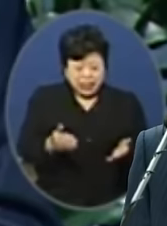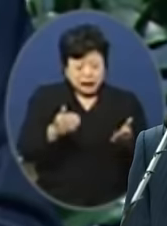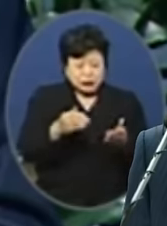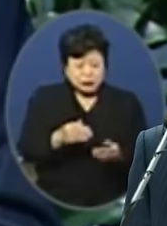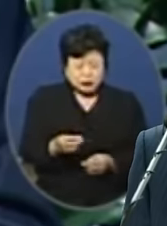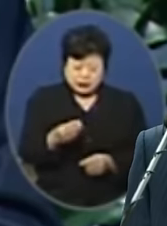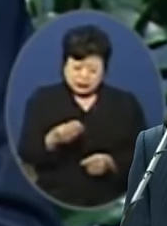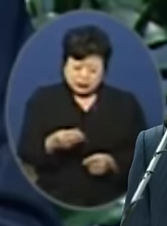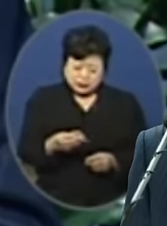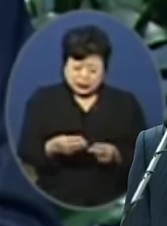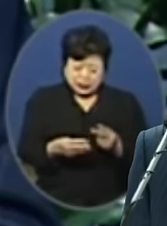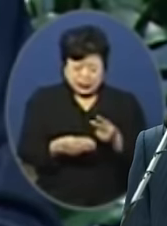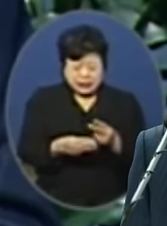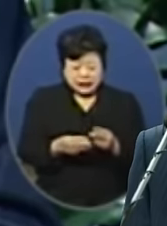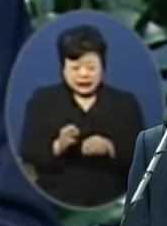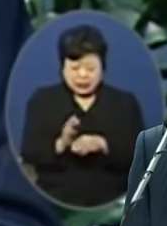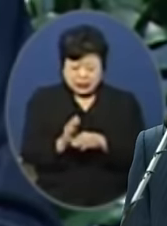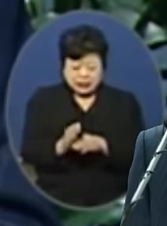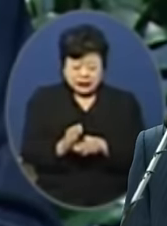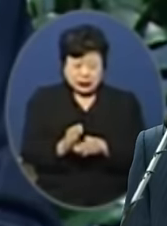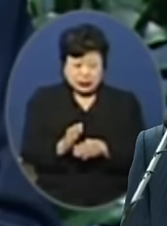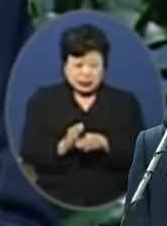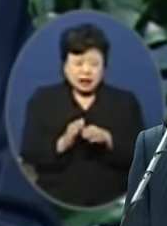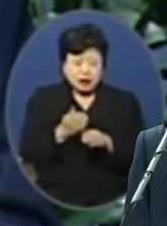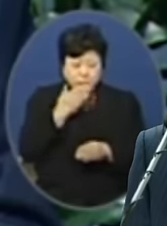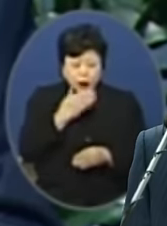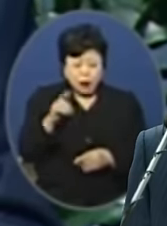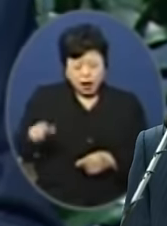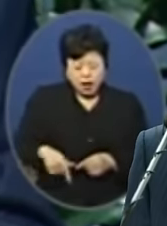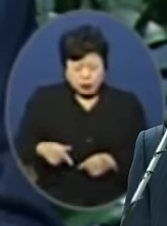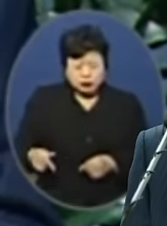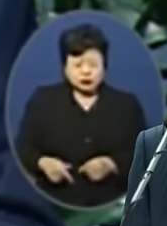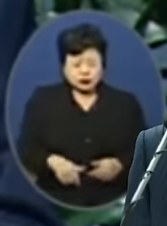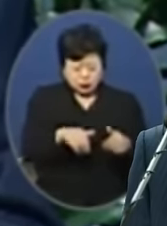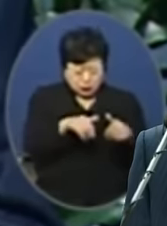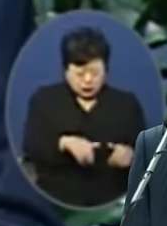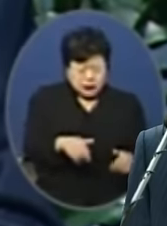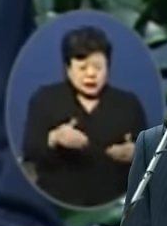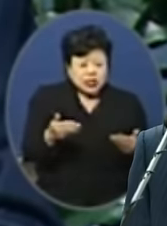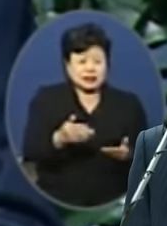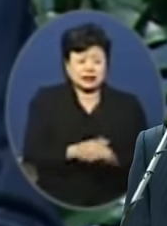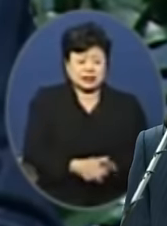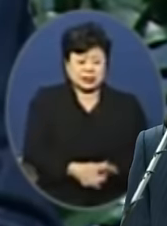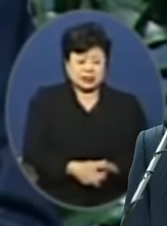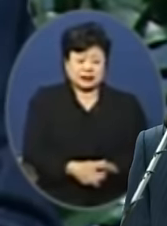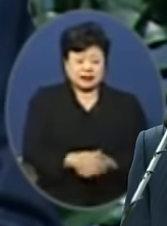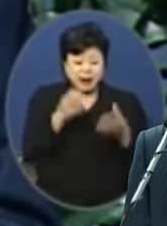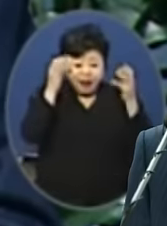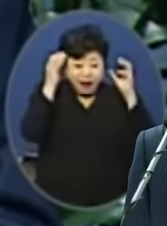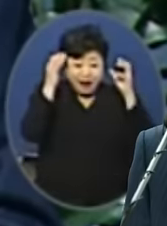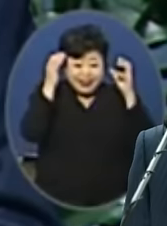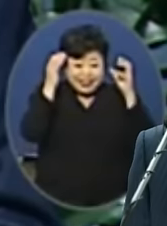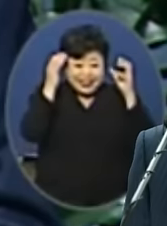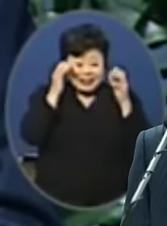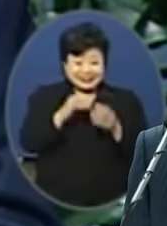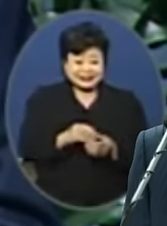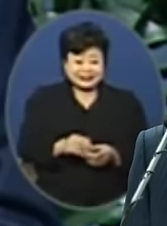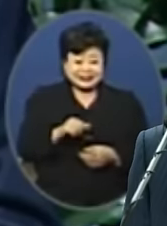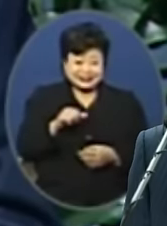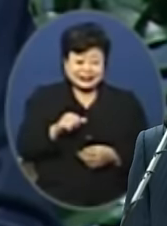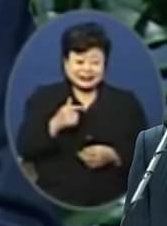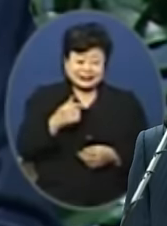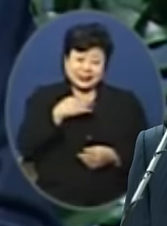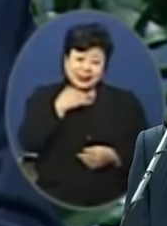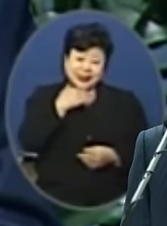한 3번지 이쯤 채워진 것을 먹고 난 다음 하루 종일 중한 노동을 하는 것입니다. 우린 어릴 때 다섯, 여섯 살